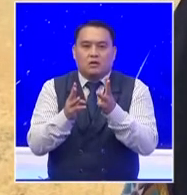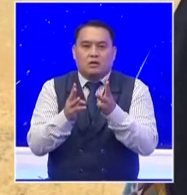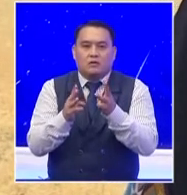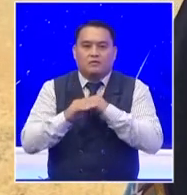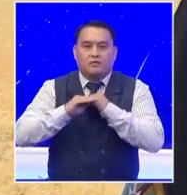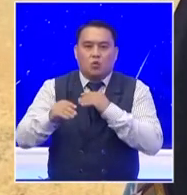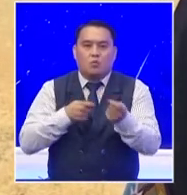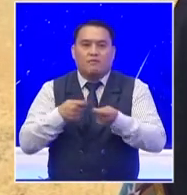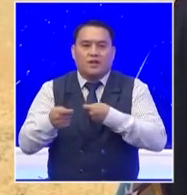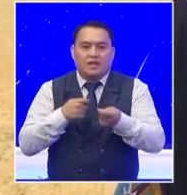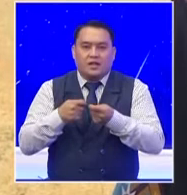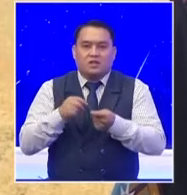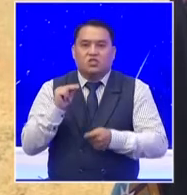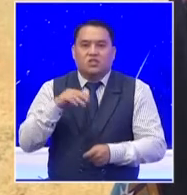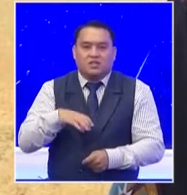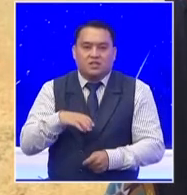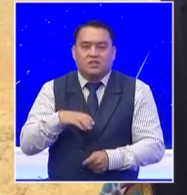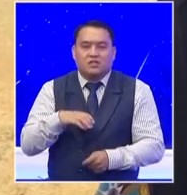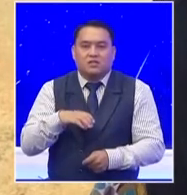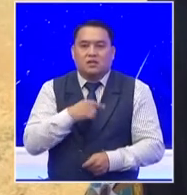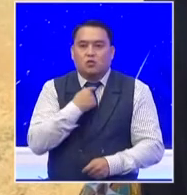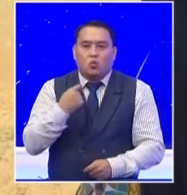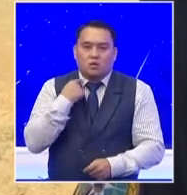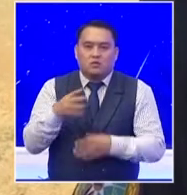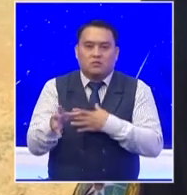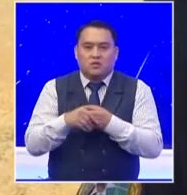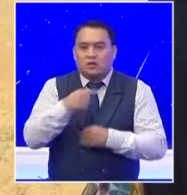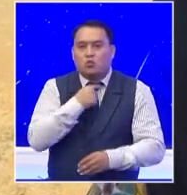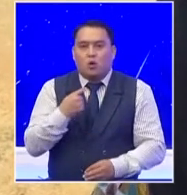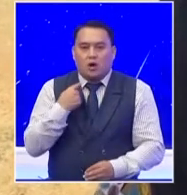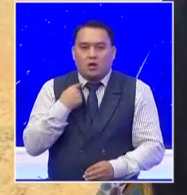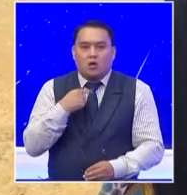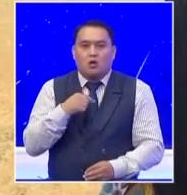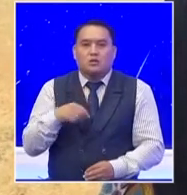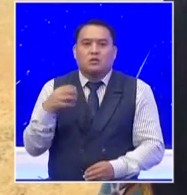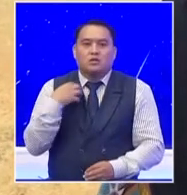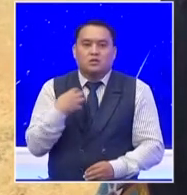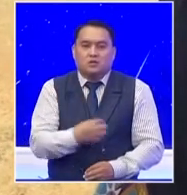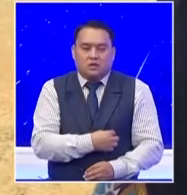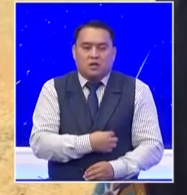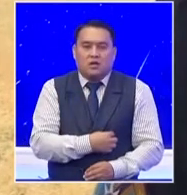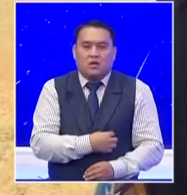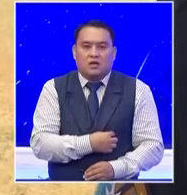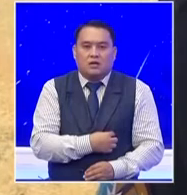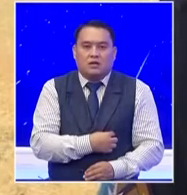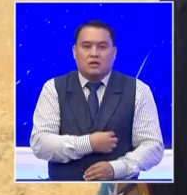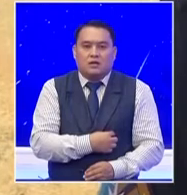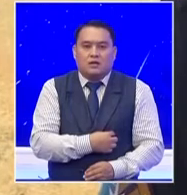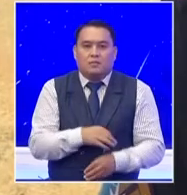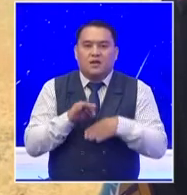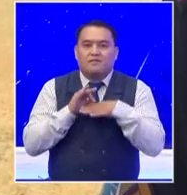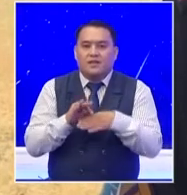сельхозугодьях. Управление ЧС города Талдыкурган совместно с акиматом Утинайского сельского округа